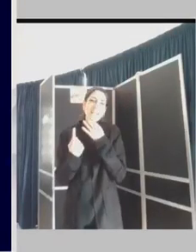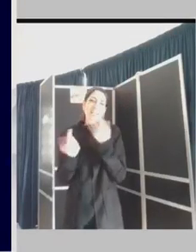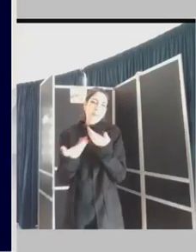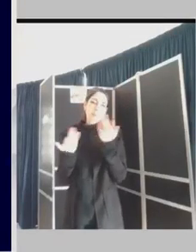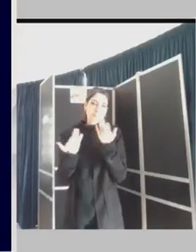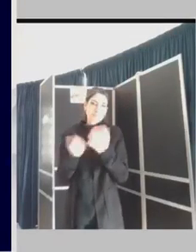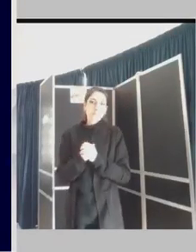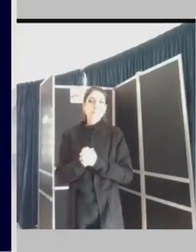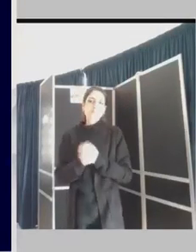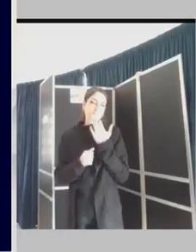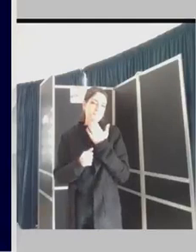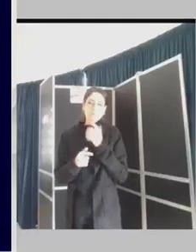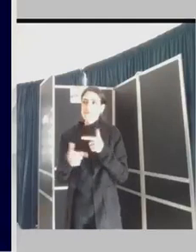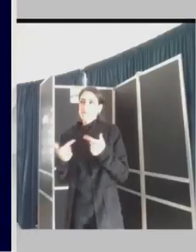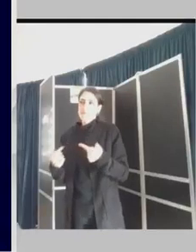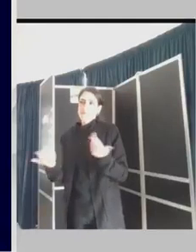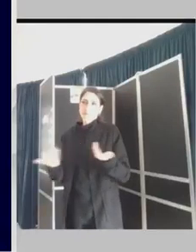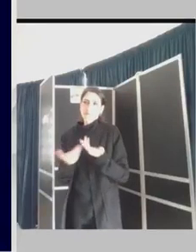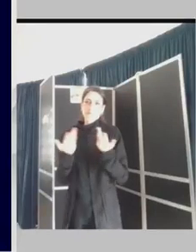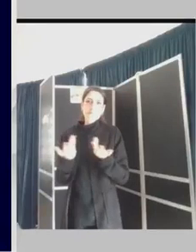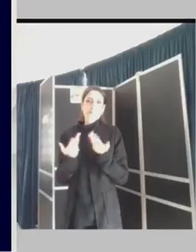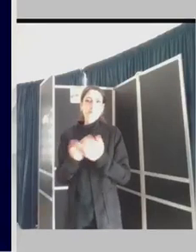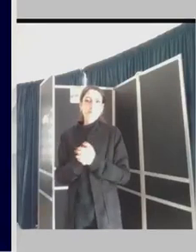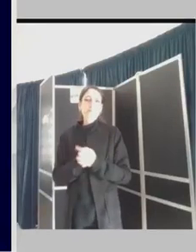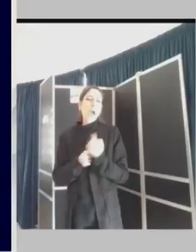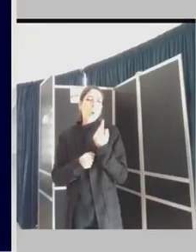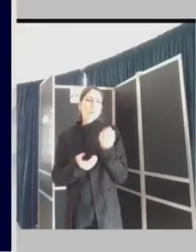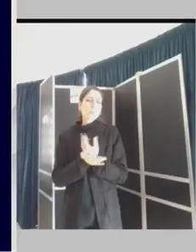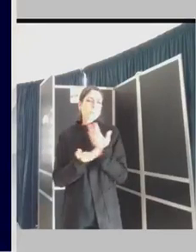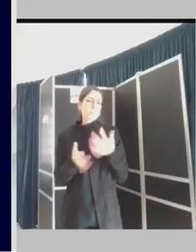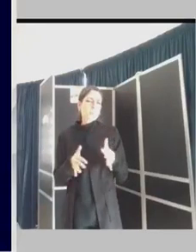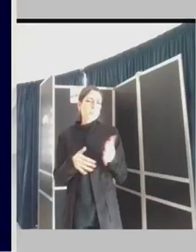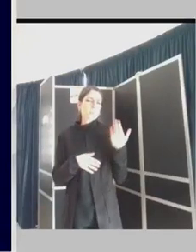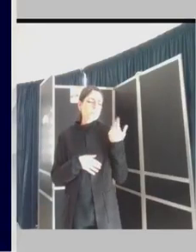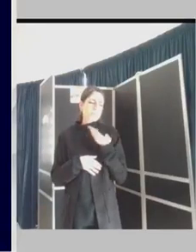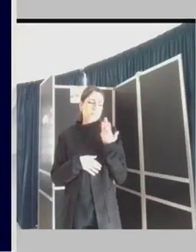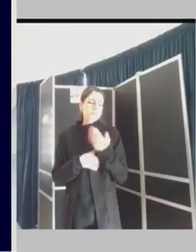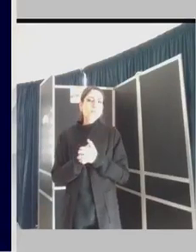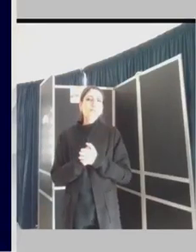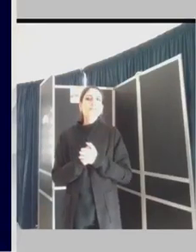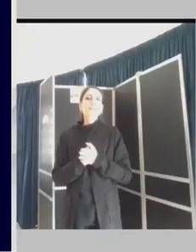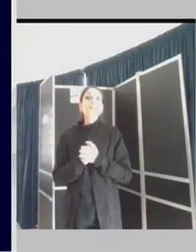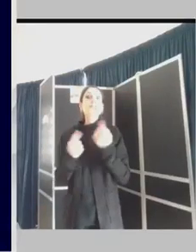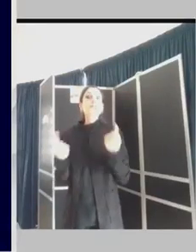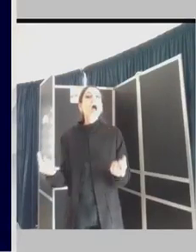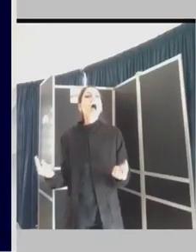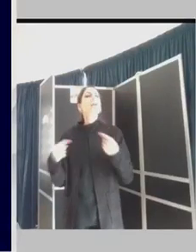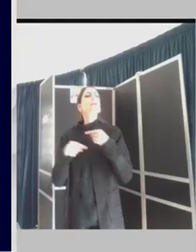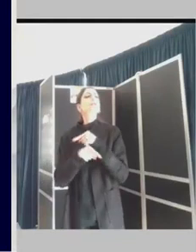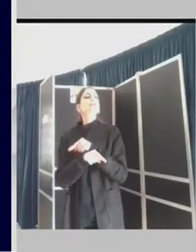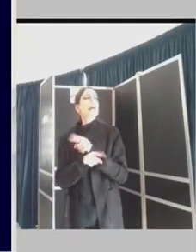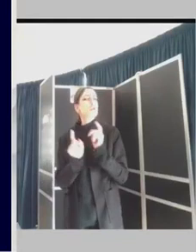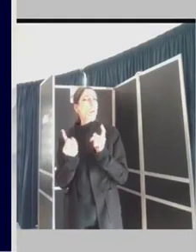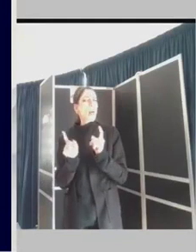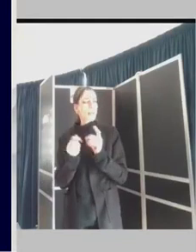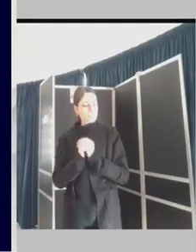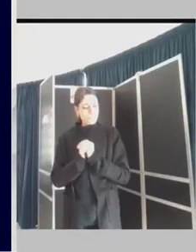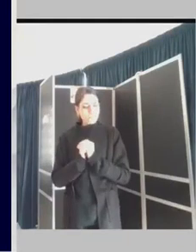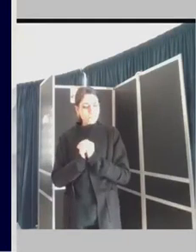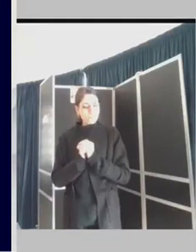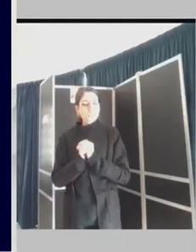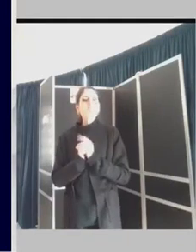fatto. Al contrario, su un volo da Roma a New York,